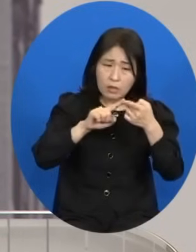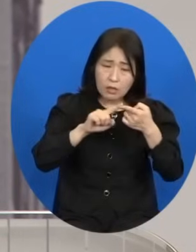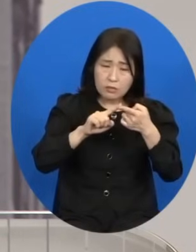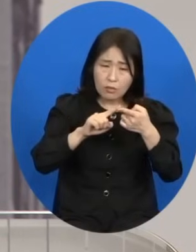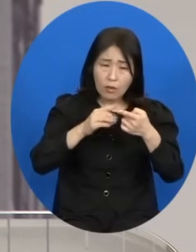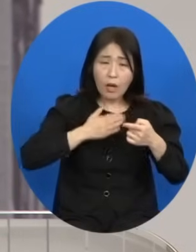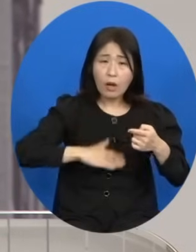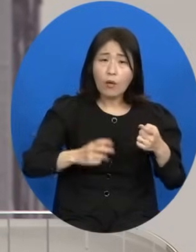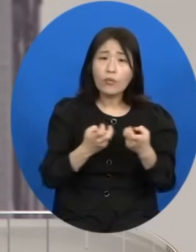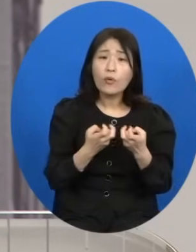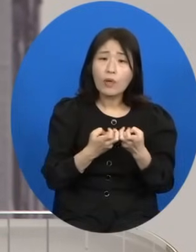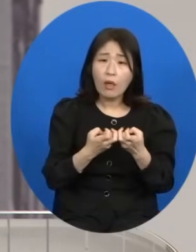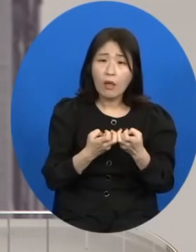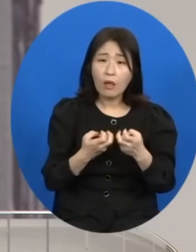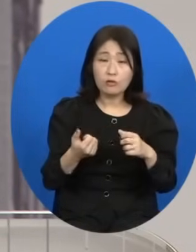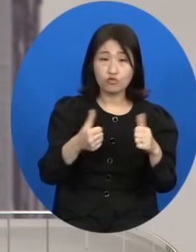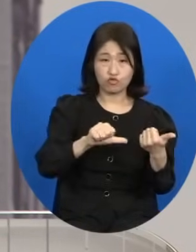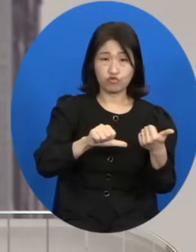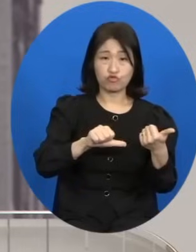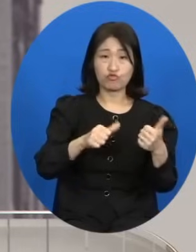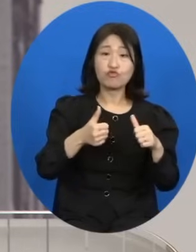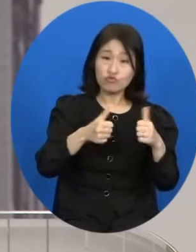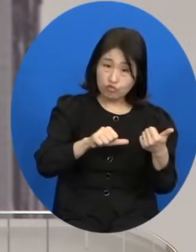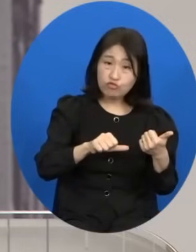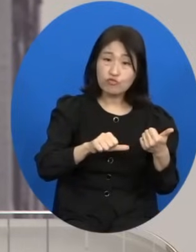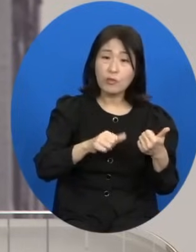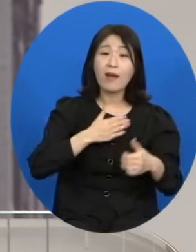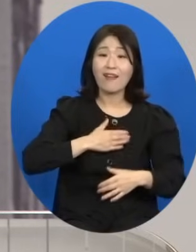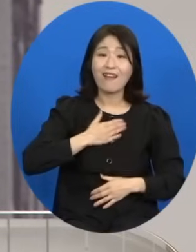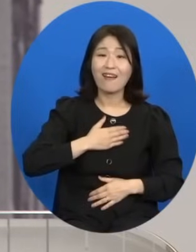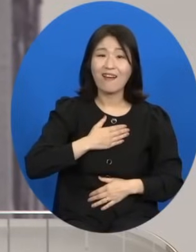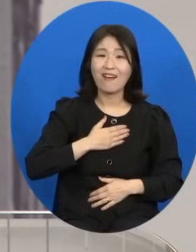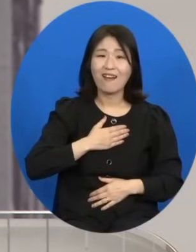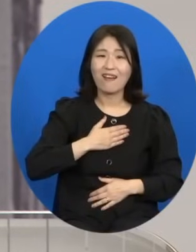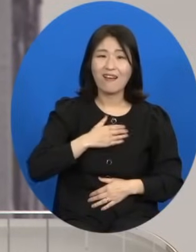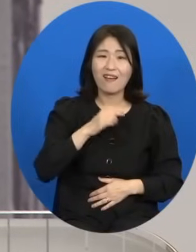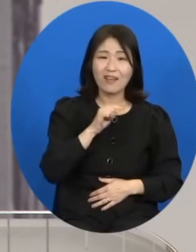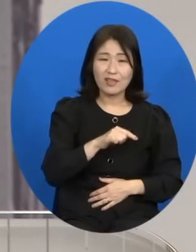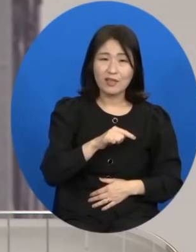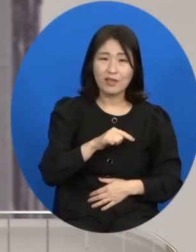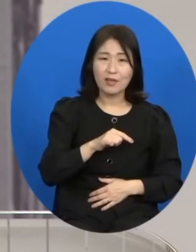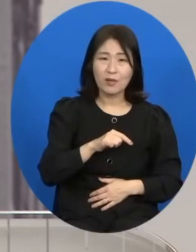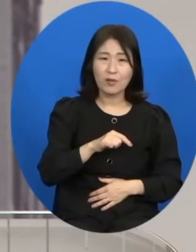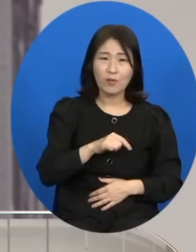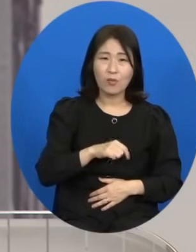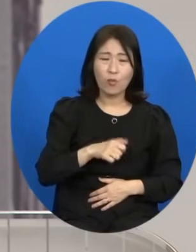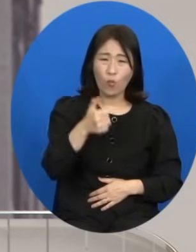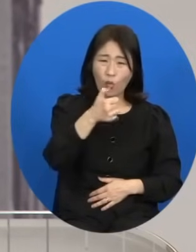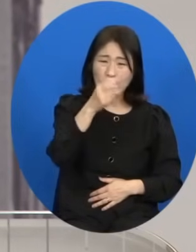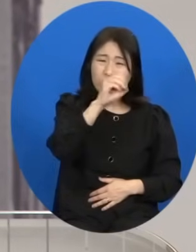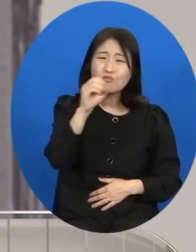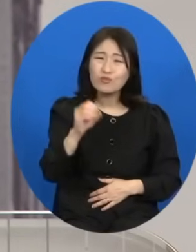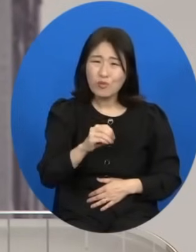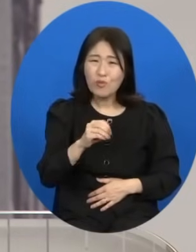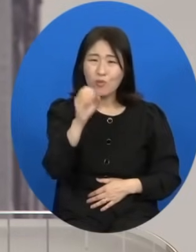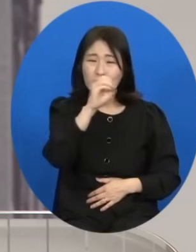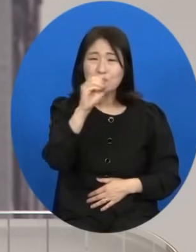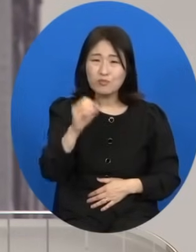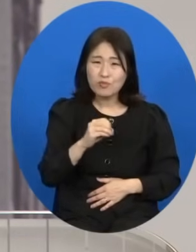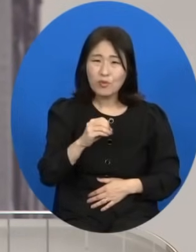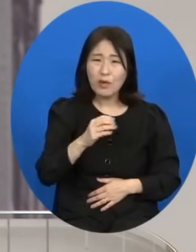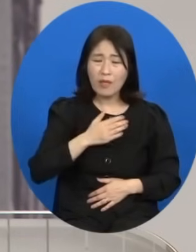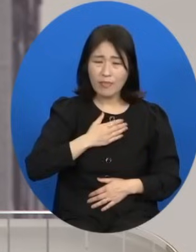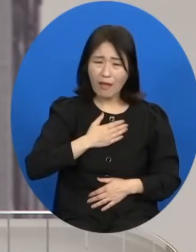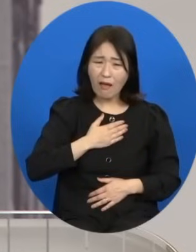확률에 자기 목숨을 영원한 목숨을 걸겠다고 그 미련한 자죠 많은 사람들이 그렇게 주장을